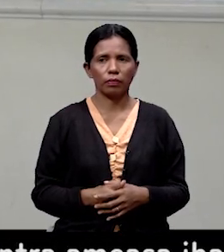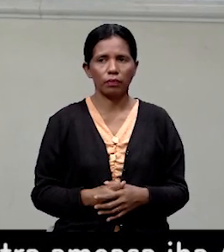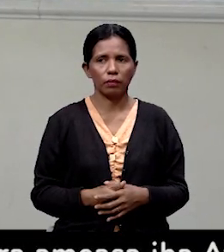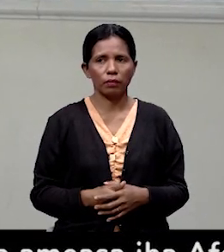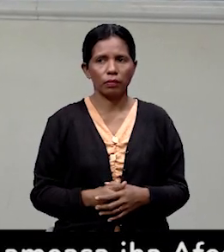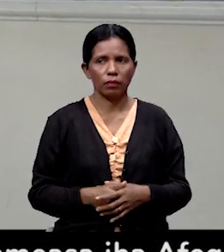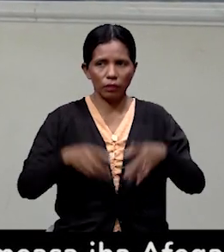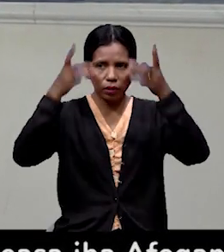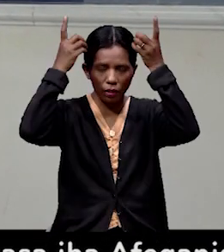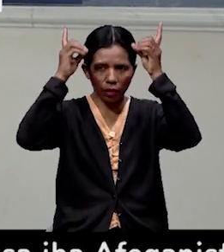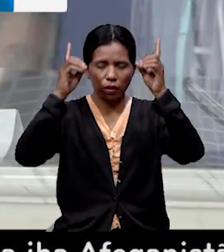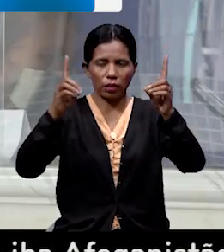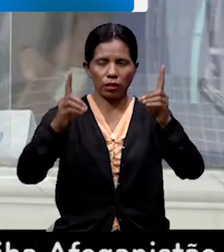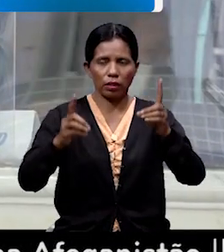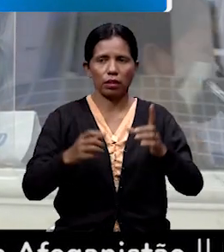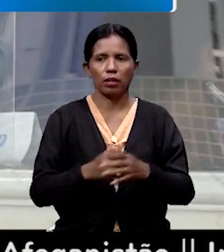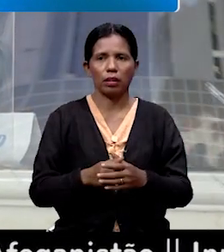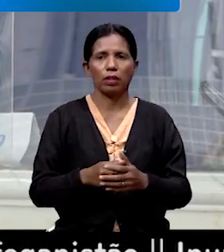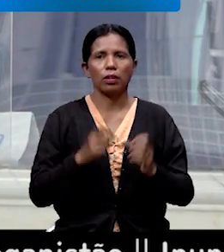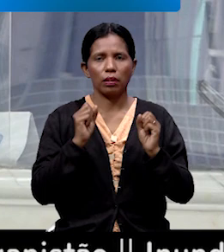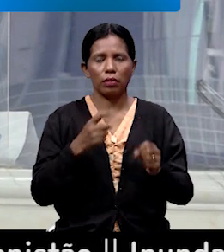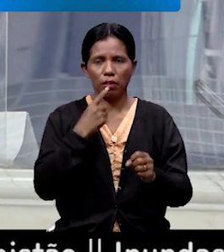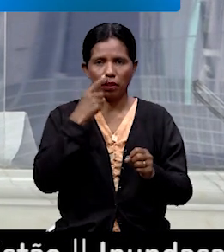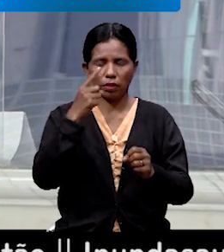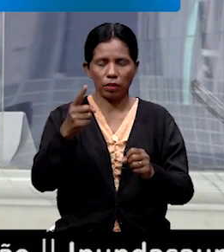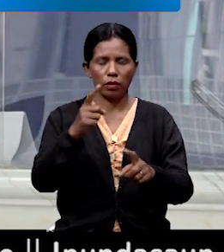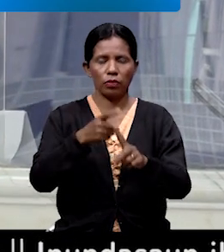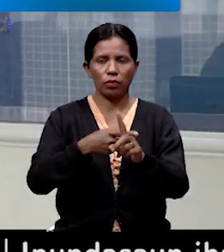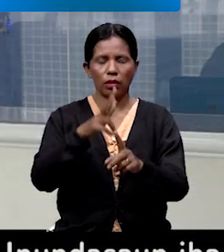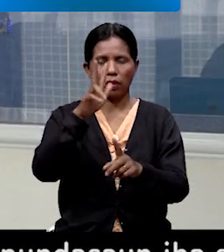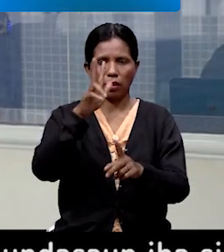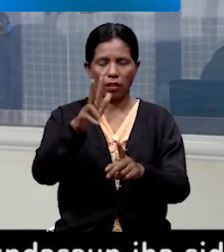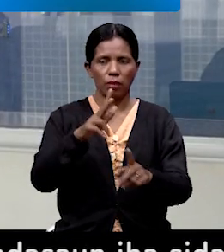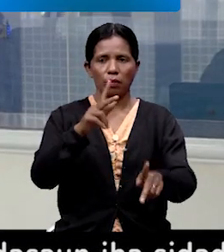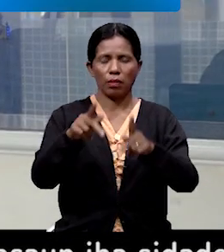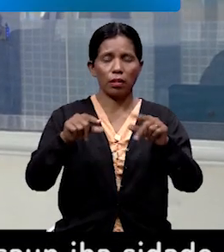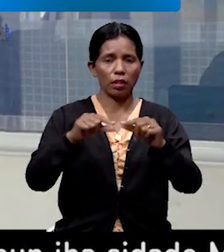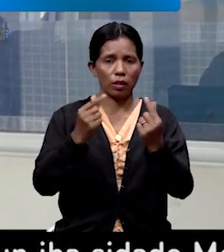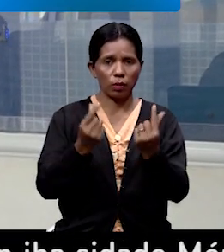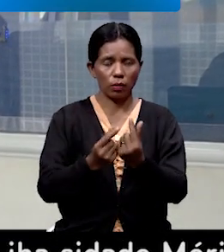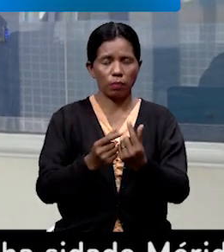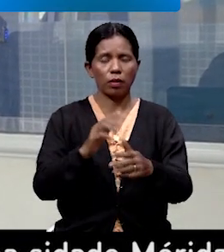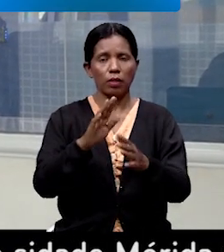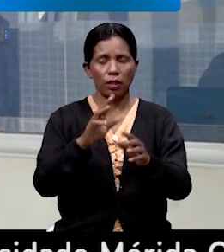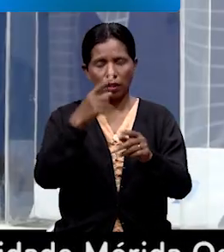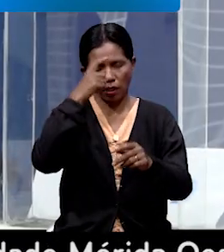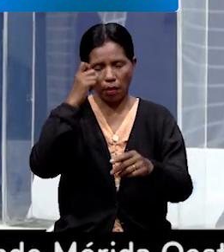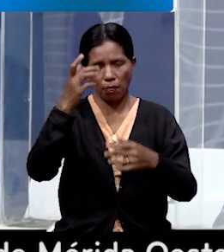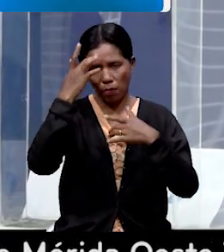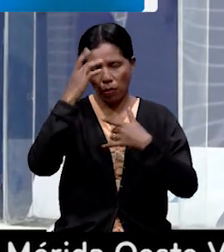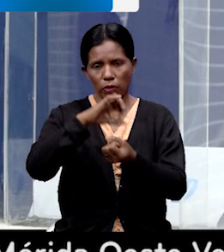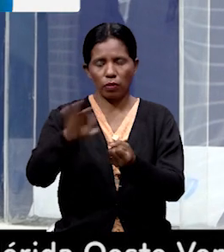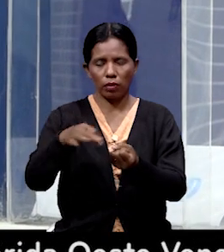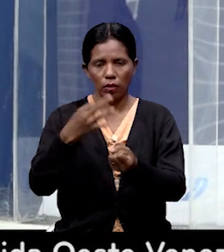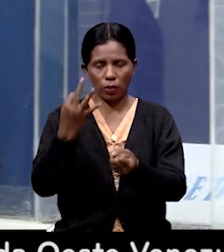Decisão Microfinanzas kai Bauk hodi aplika moratoria durante fulantolo banie klienti sira tamba propagasan pandemia